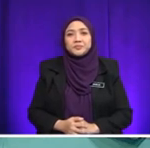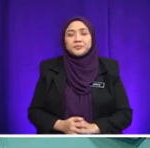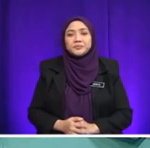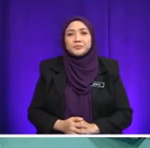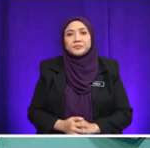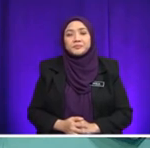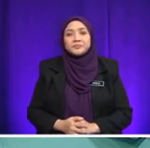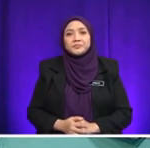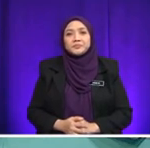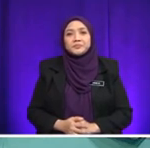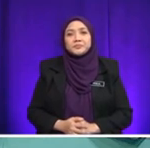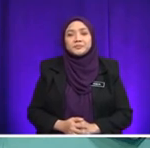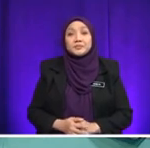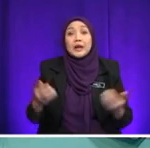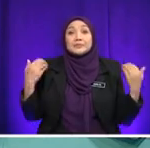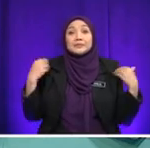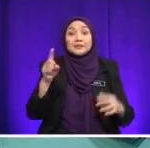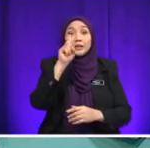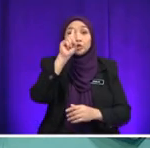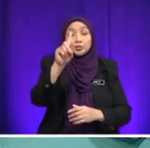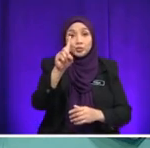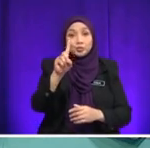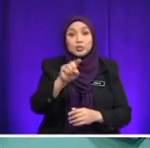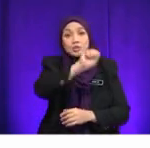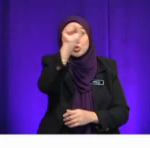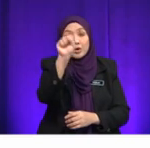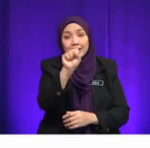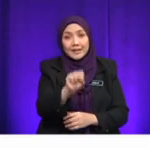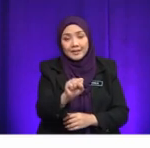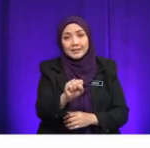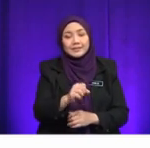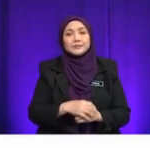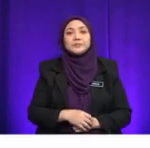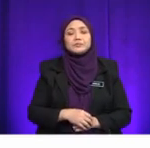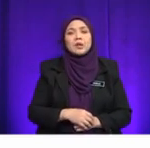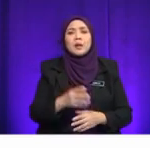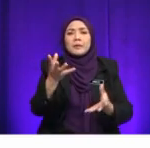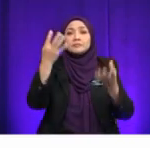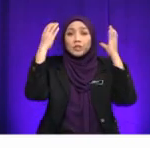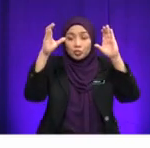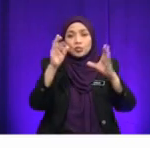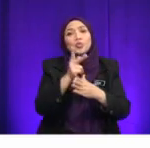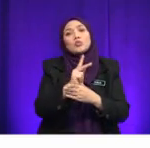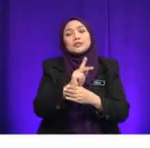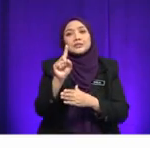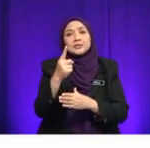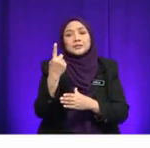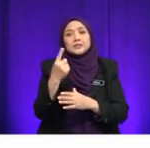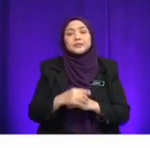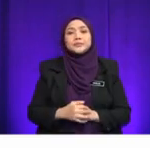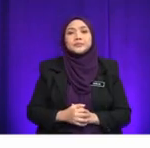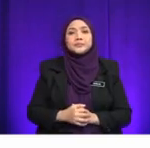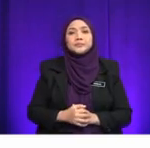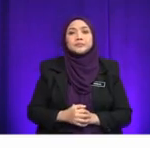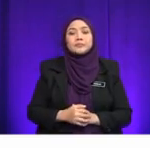jadi kita ada satu soalnya respon terhadap oke di sini saya berfungsi saja Oke bagi soal dan ini biasanya